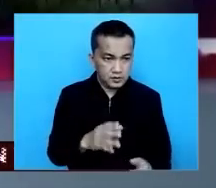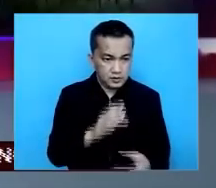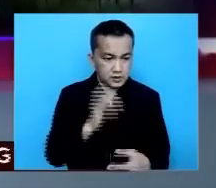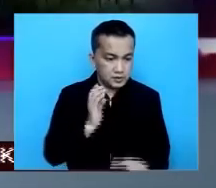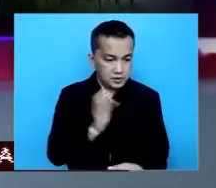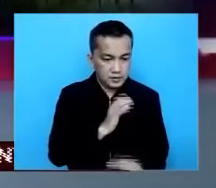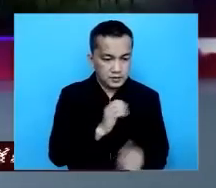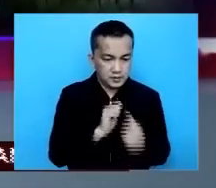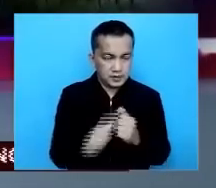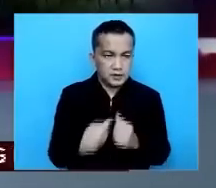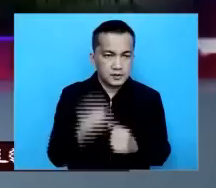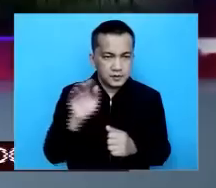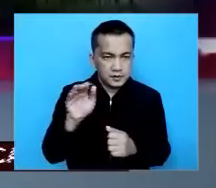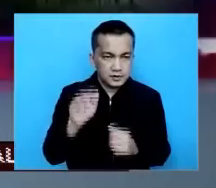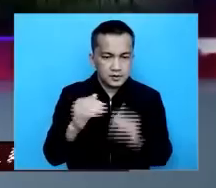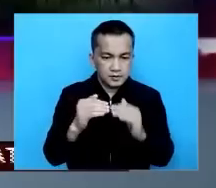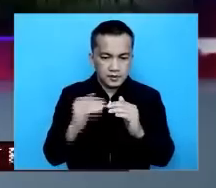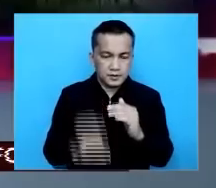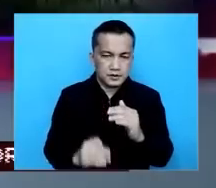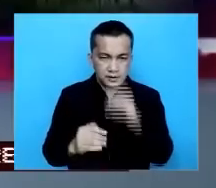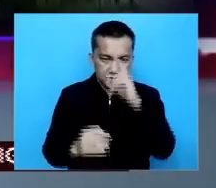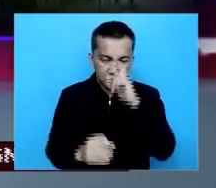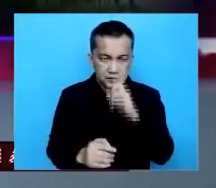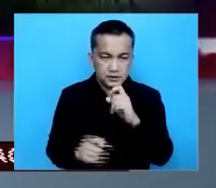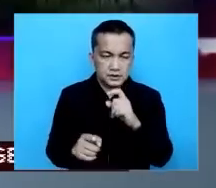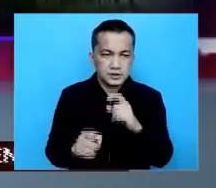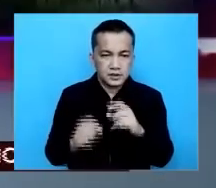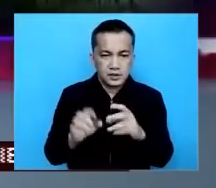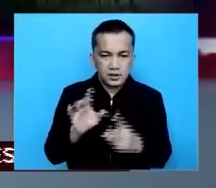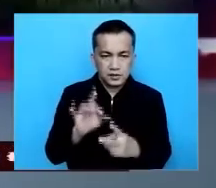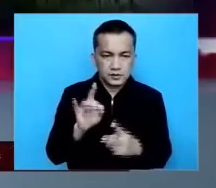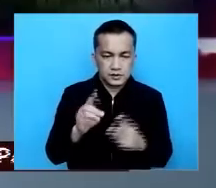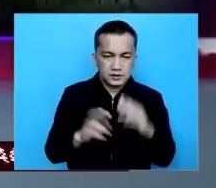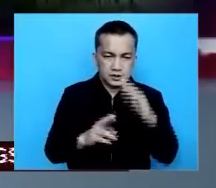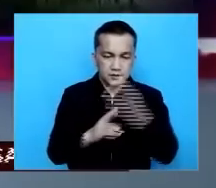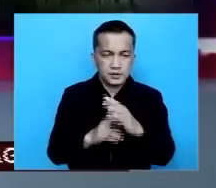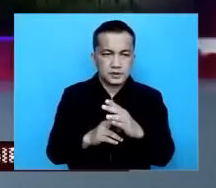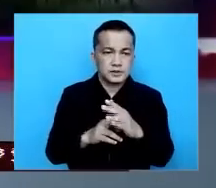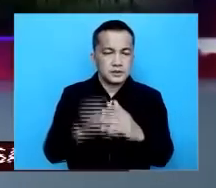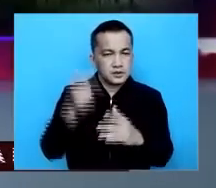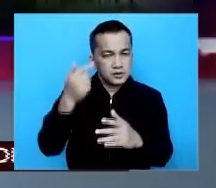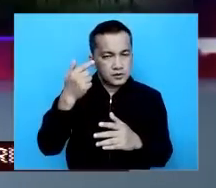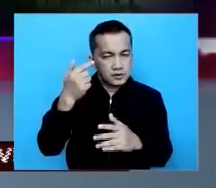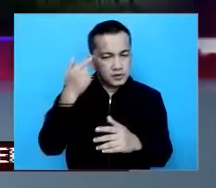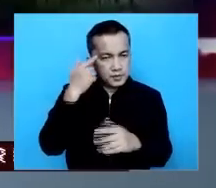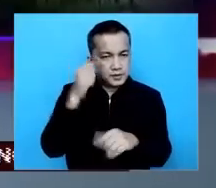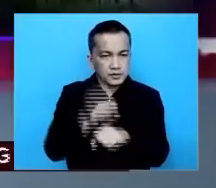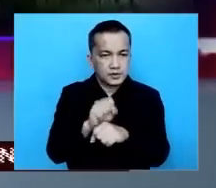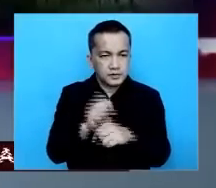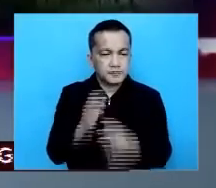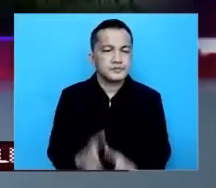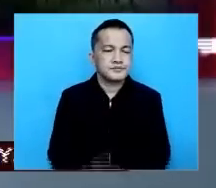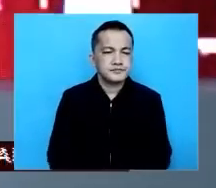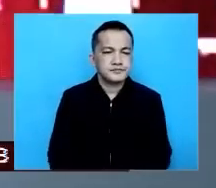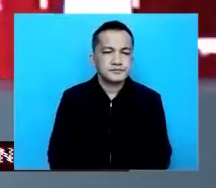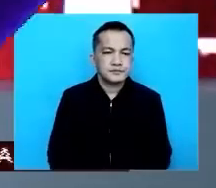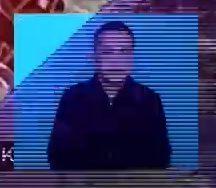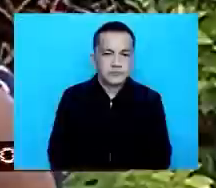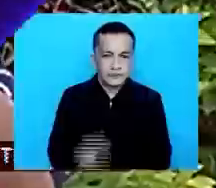panukalang babaan ng edad sa optional retirement ng mga government employee. Nasa frontline ang balitang yan si Camille